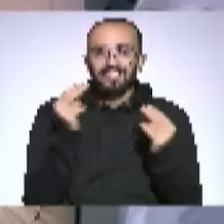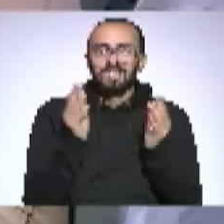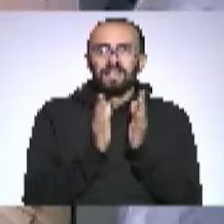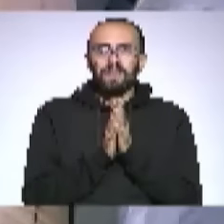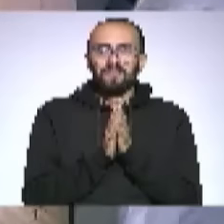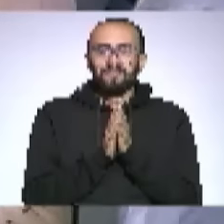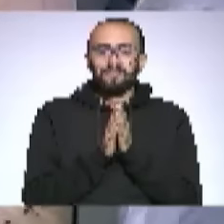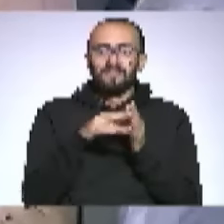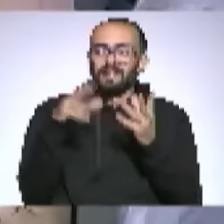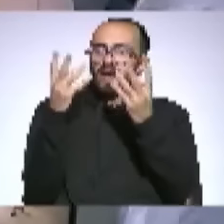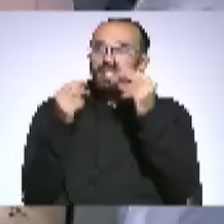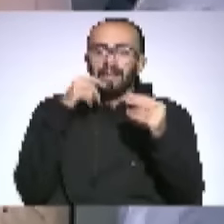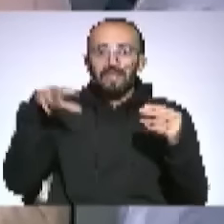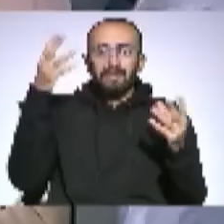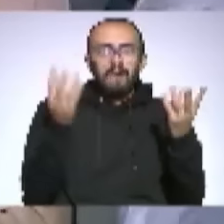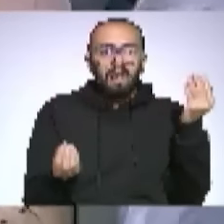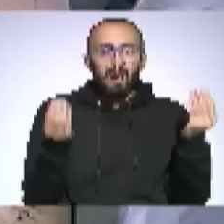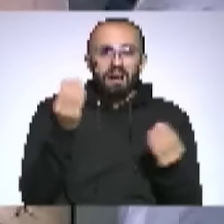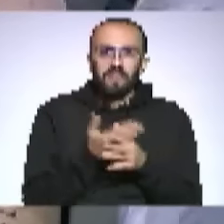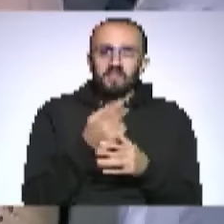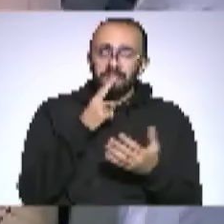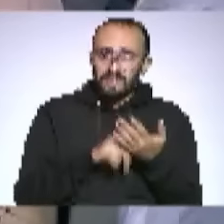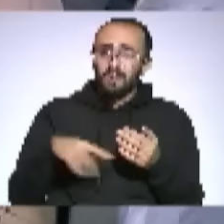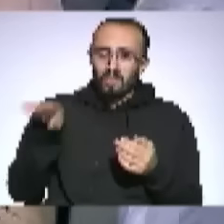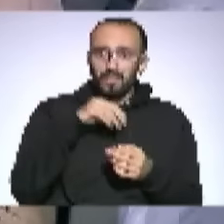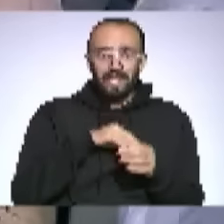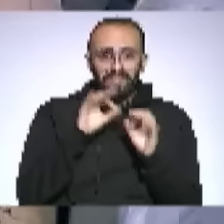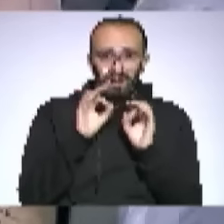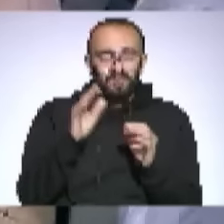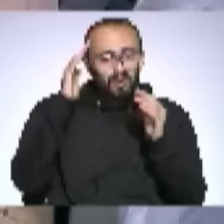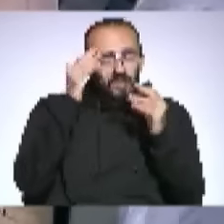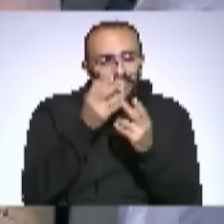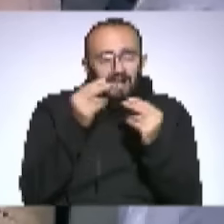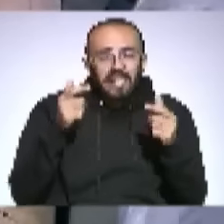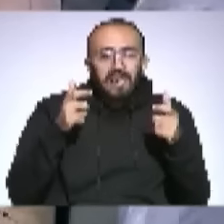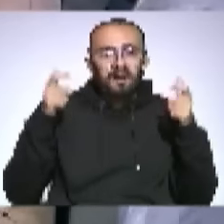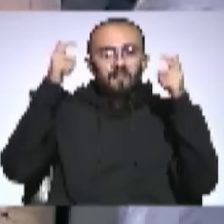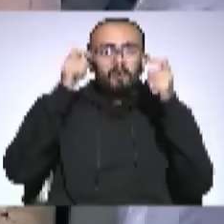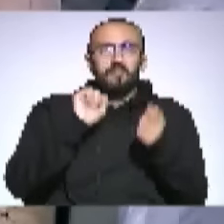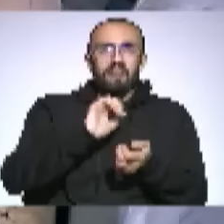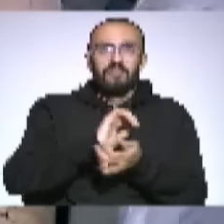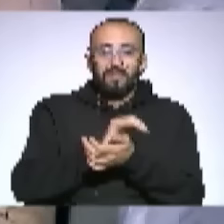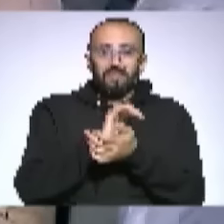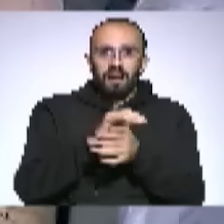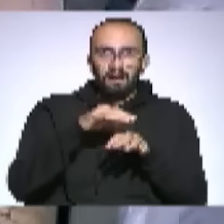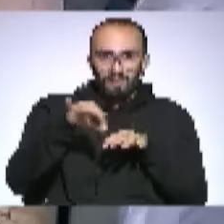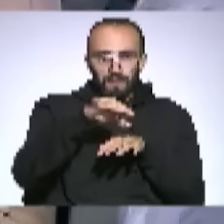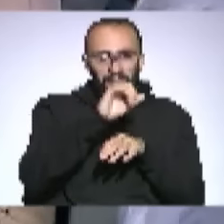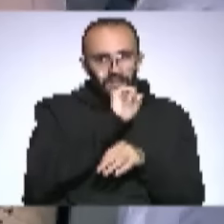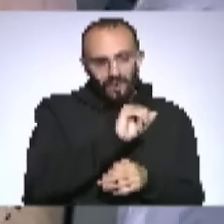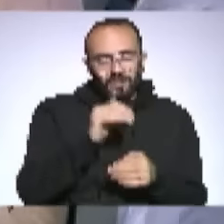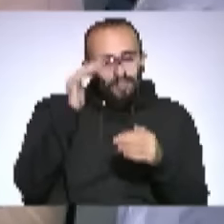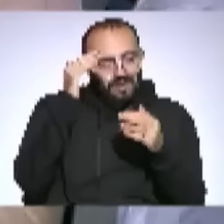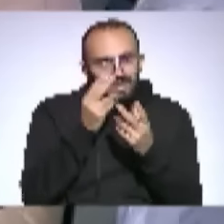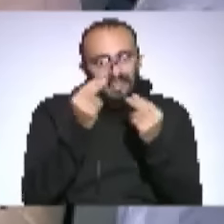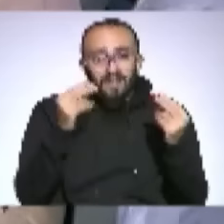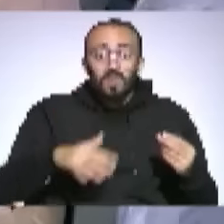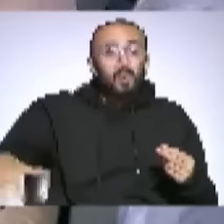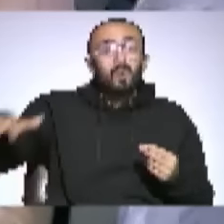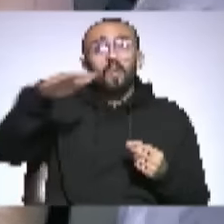على انك بتريح الناس يا سيدنا وفعلا الناس محتاجه كده الايام دي الف شكر نيافه الحبر الجليل الامب بوله مطران طنطا وكل توابعها الف شكر